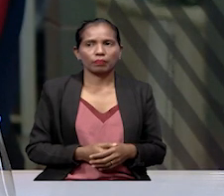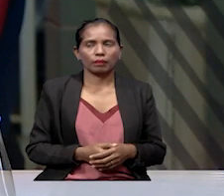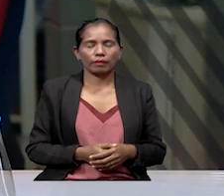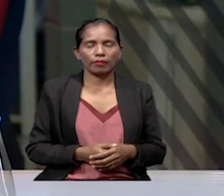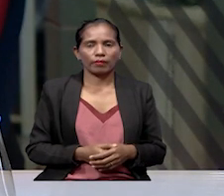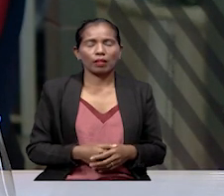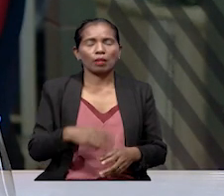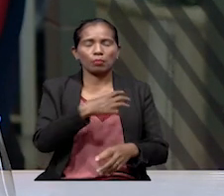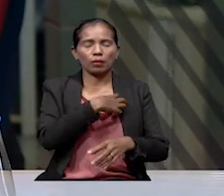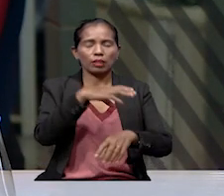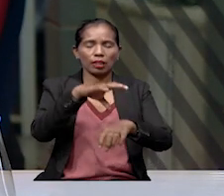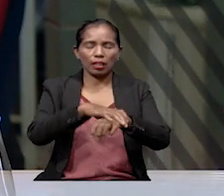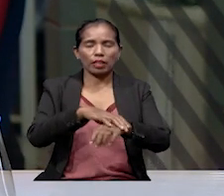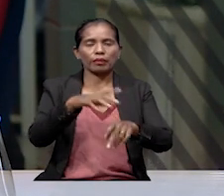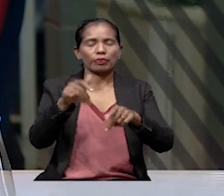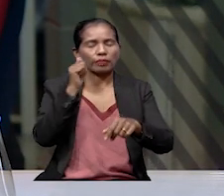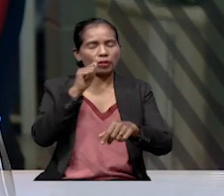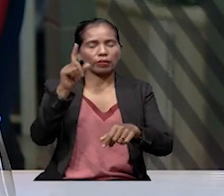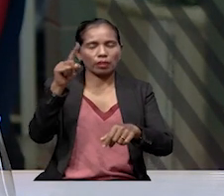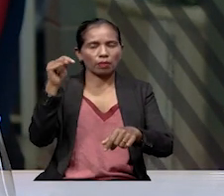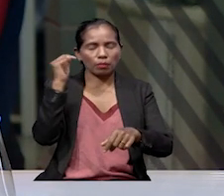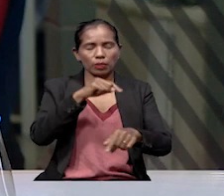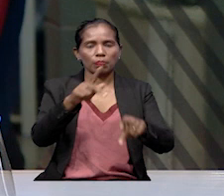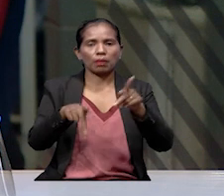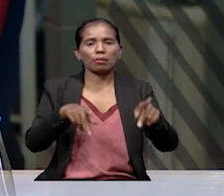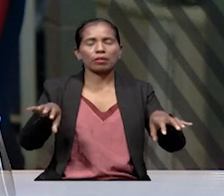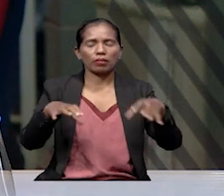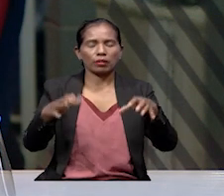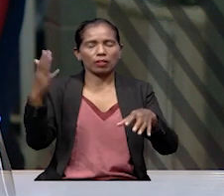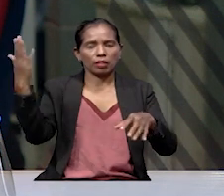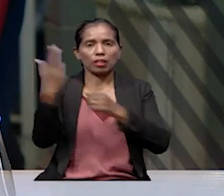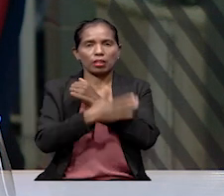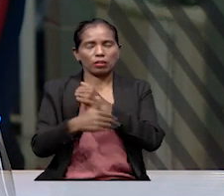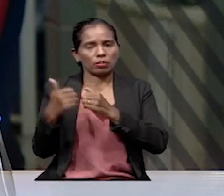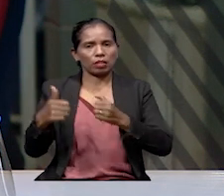Tentele de tem feito ida tamba bosok ema ba serviço ihera ileur.